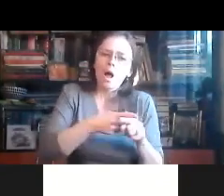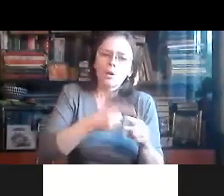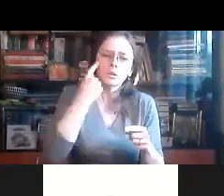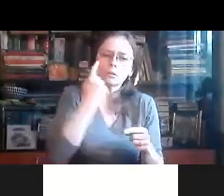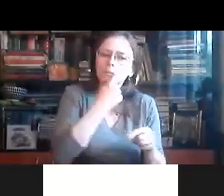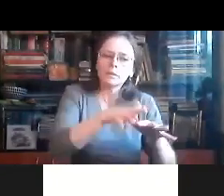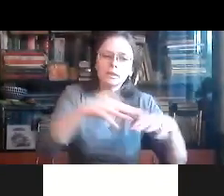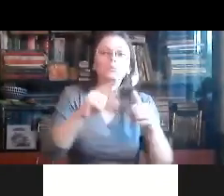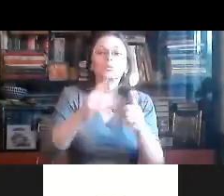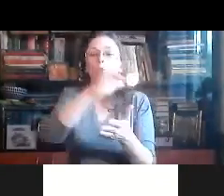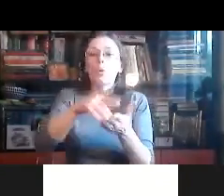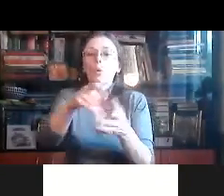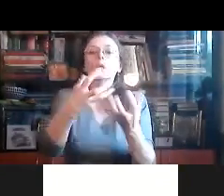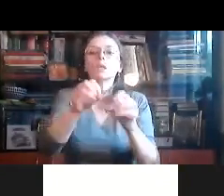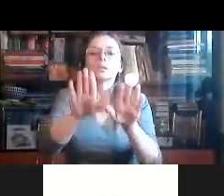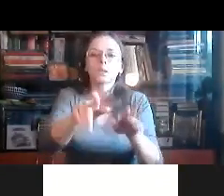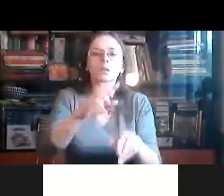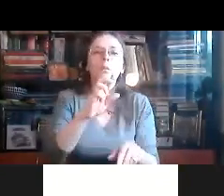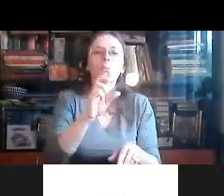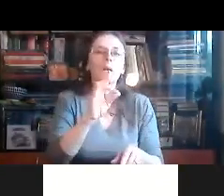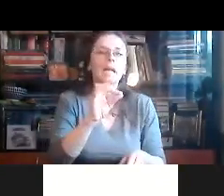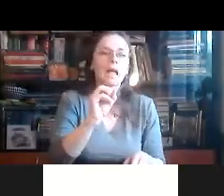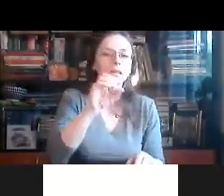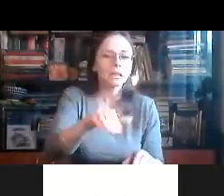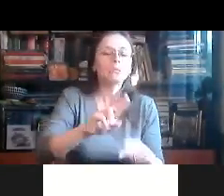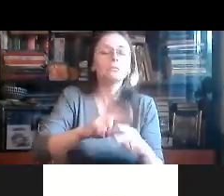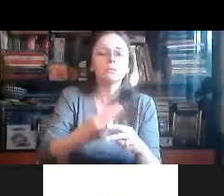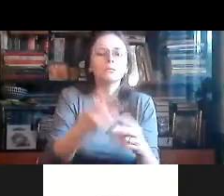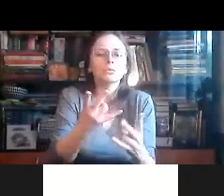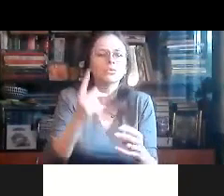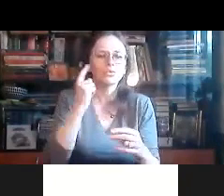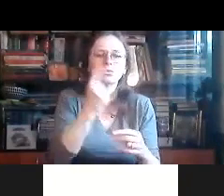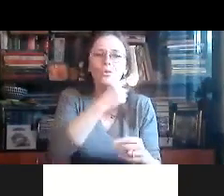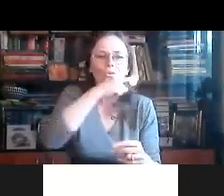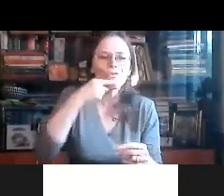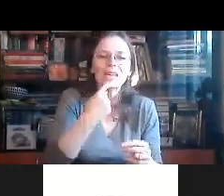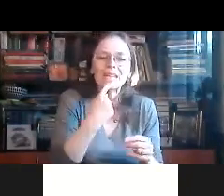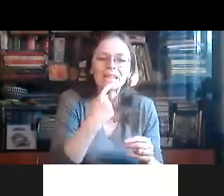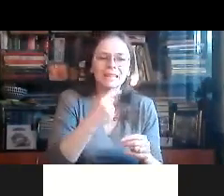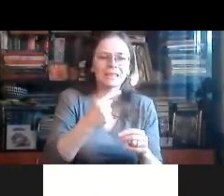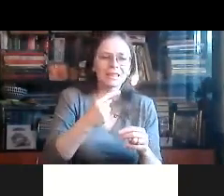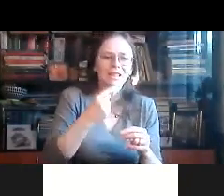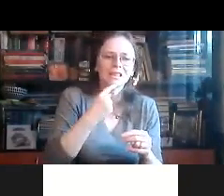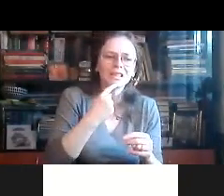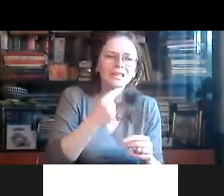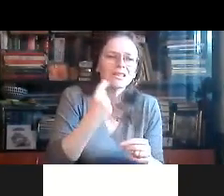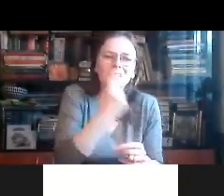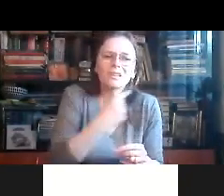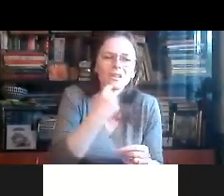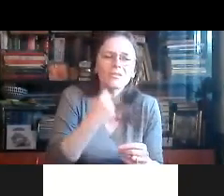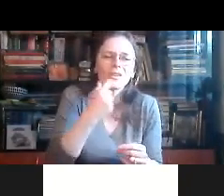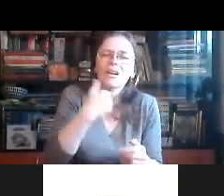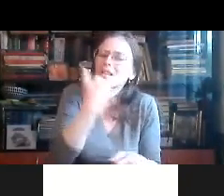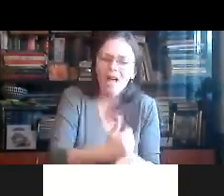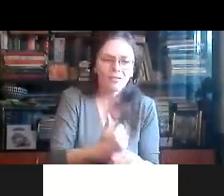как бы восточнославянский зритель. Слово для него является все-таки как бы главным, доминирующим. Вот. Поэтому я думаю,